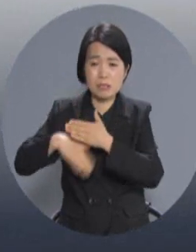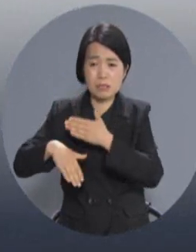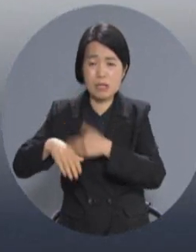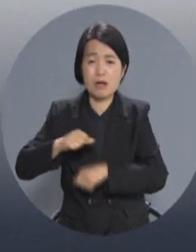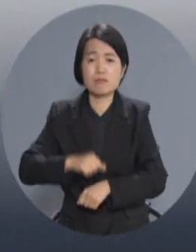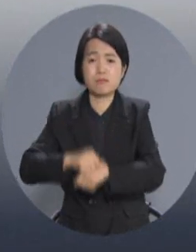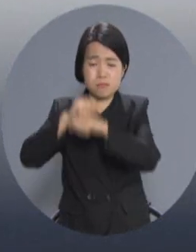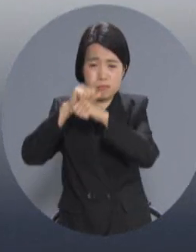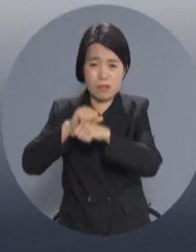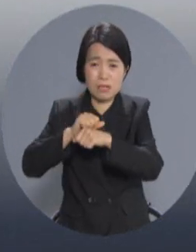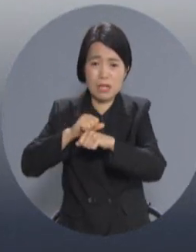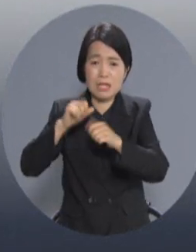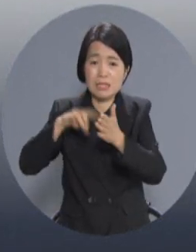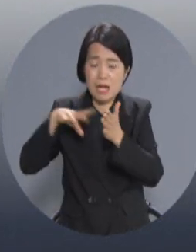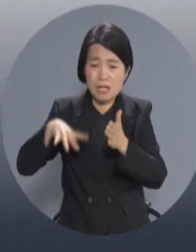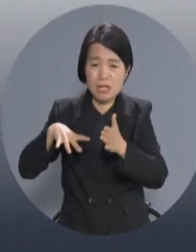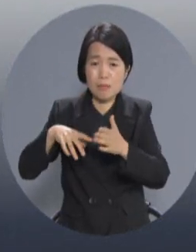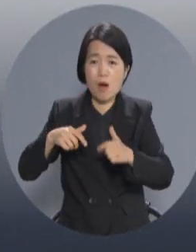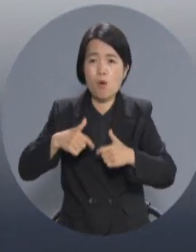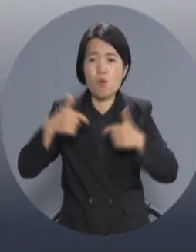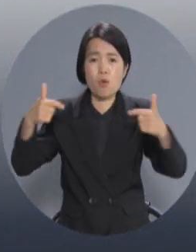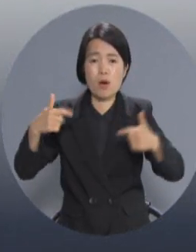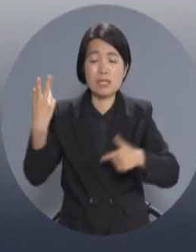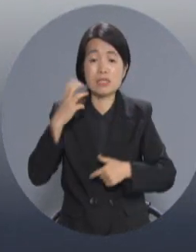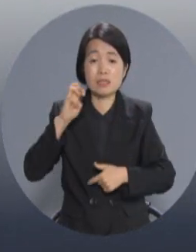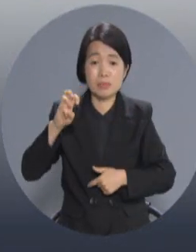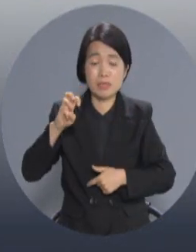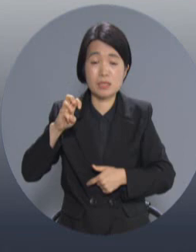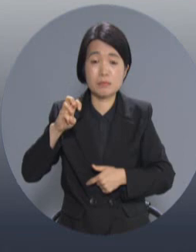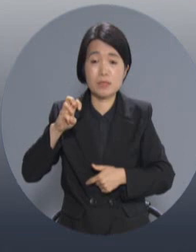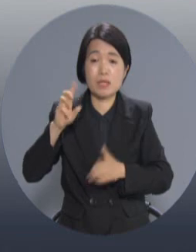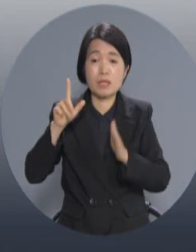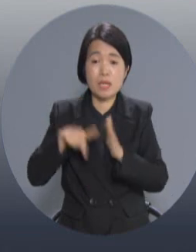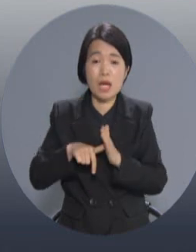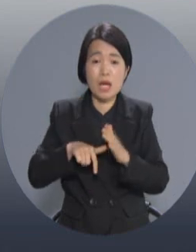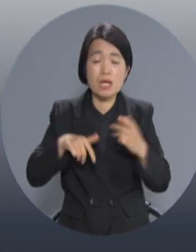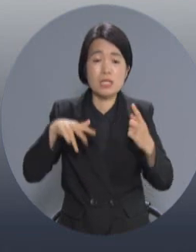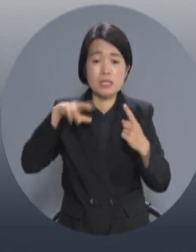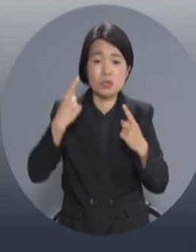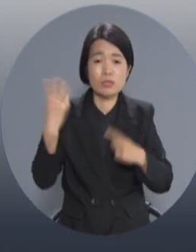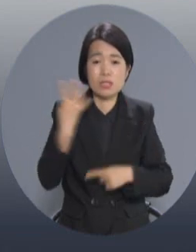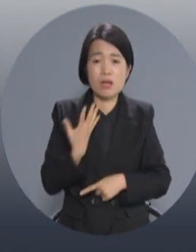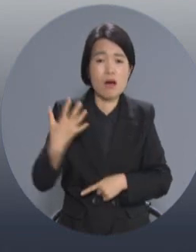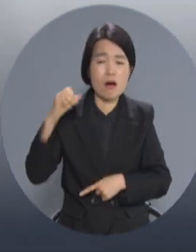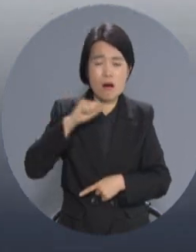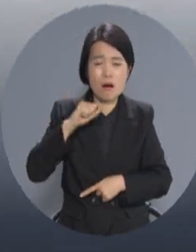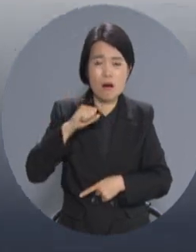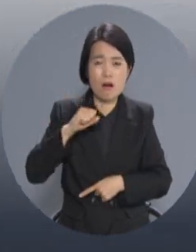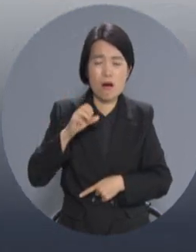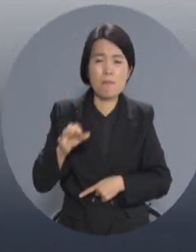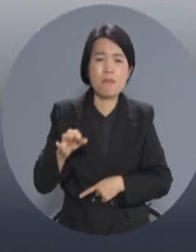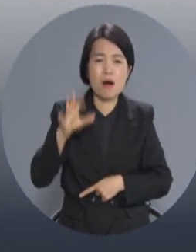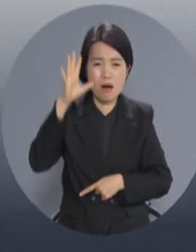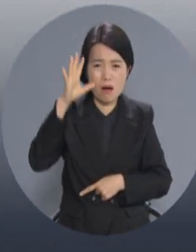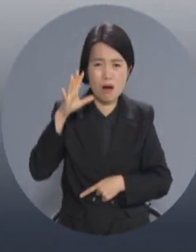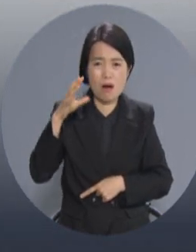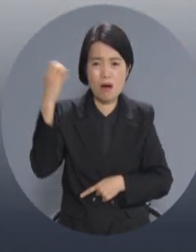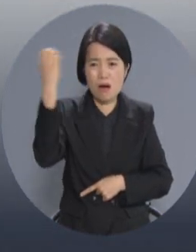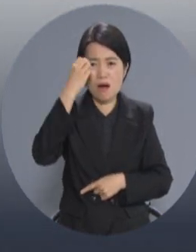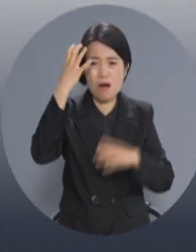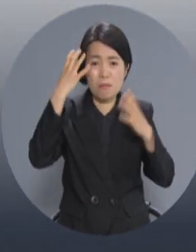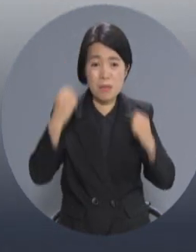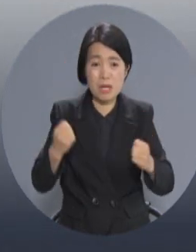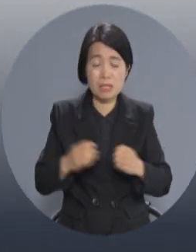데 들어가는 국민 혈세는 매년 증가하여 2030년 1조 4천억 원대에 이르게 될